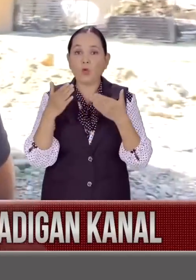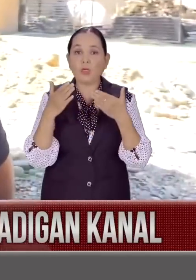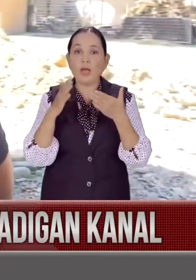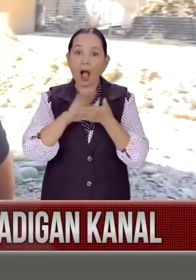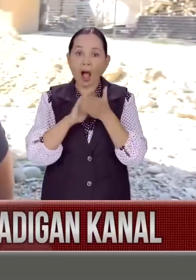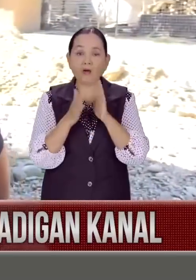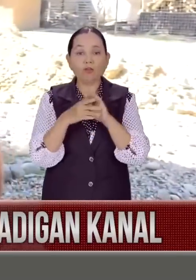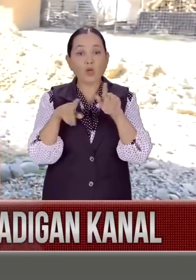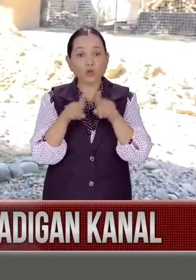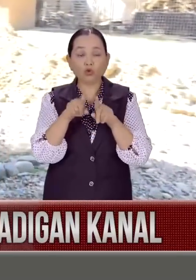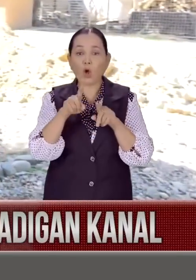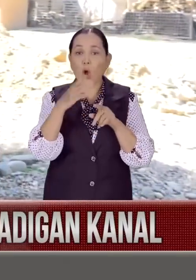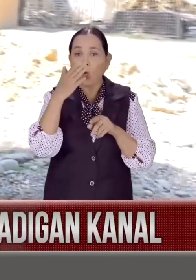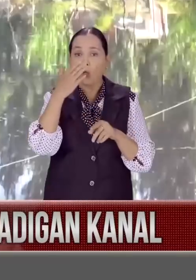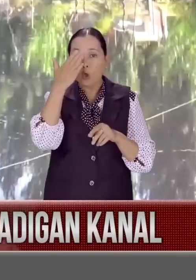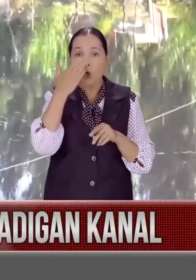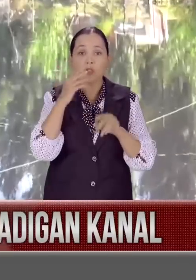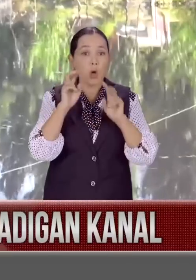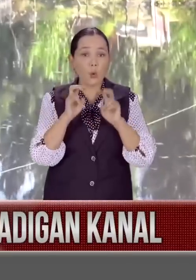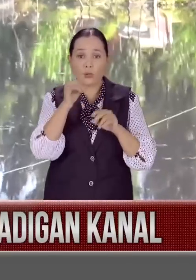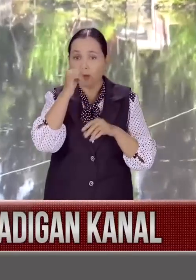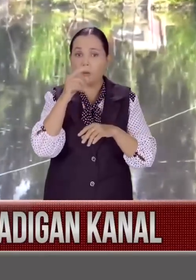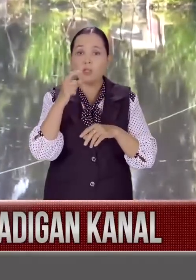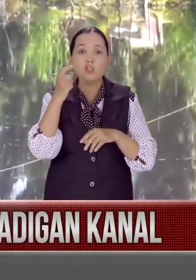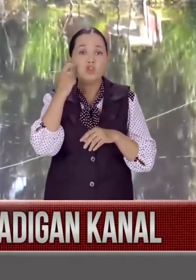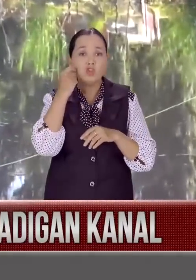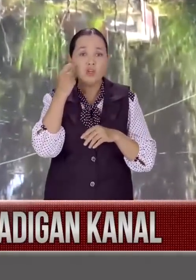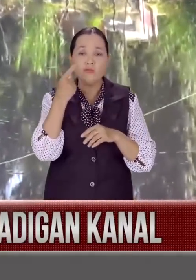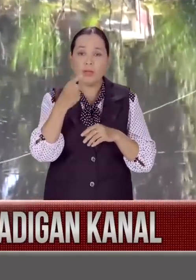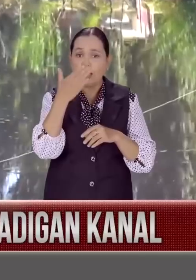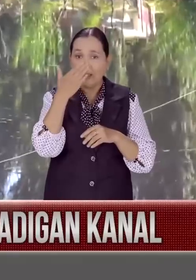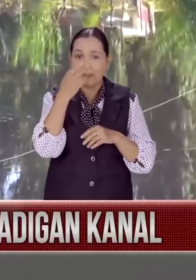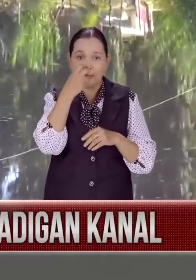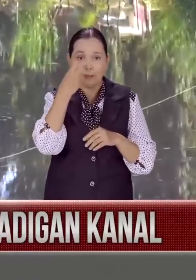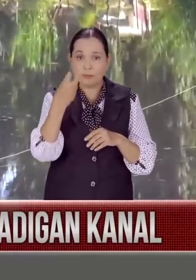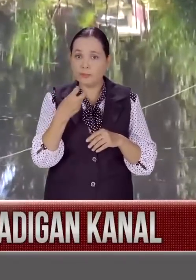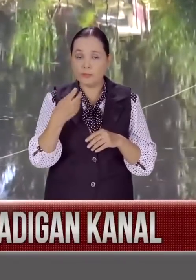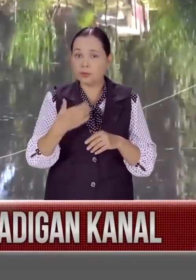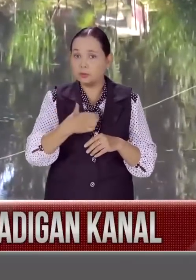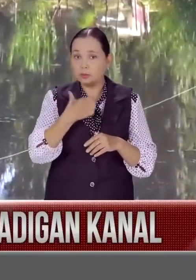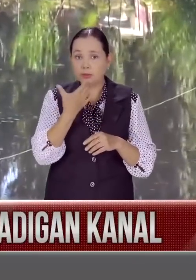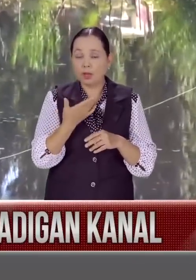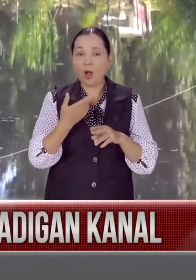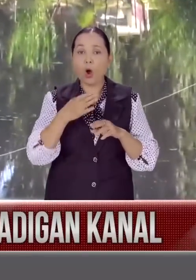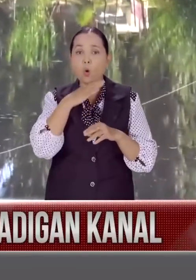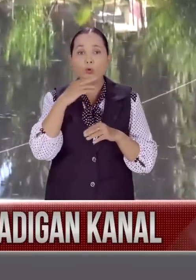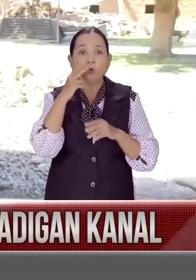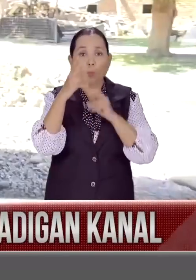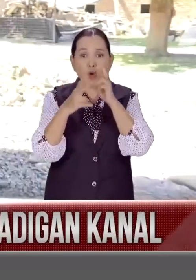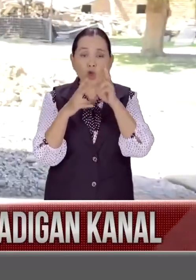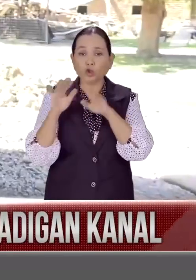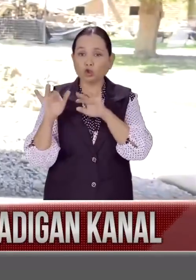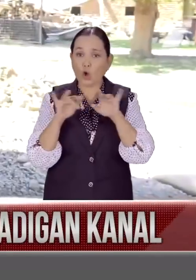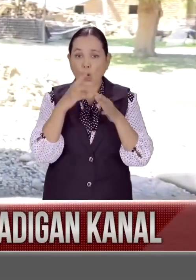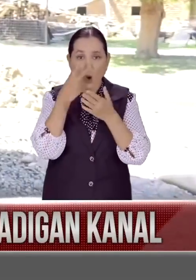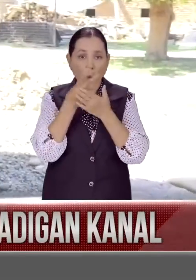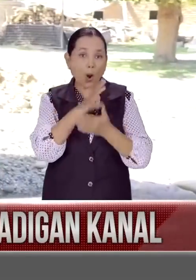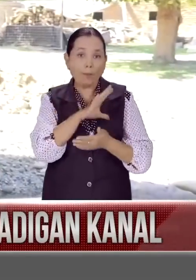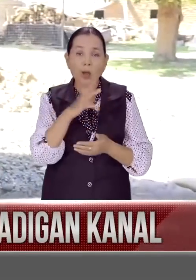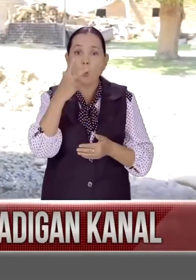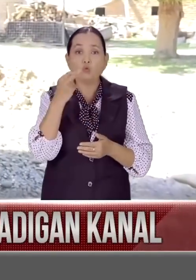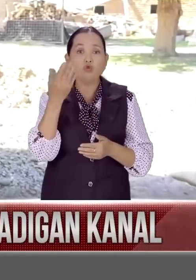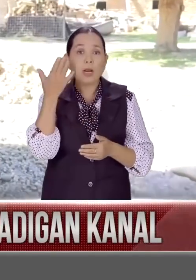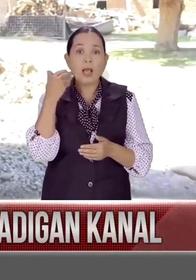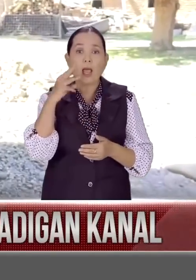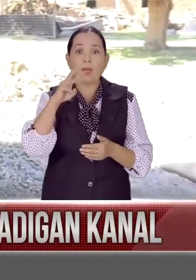ahvol tirichlik, yozda o'tirib bo'lmaydi. Chivin buni hidiga turib bo'lmaydi. Ko'p joylarga murojaat qildik, chora ko'rilmayapti. 3 kun